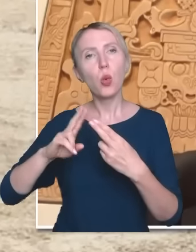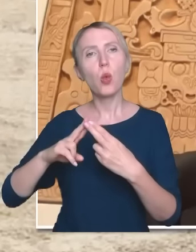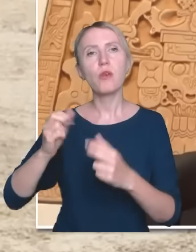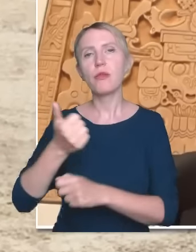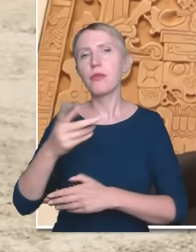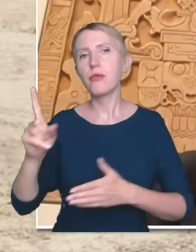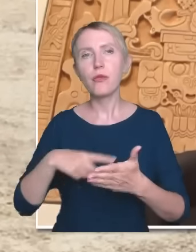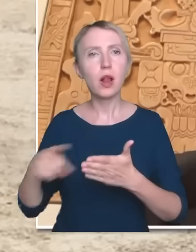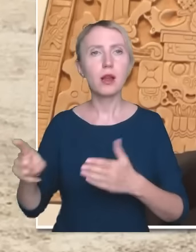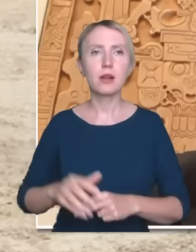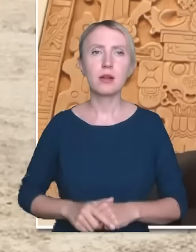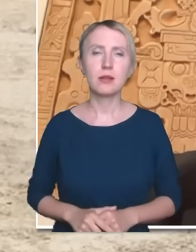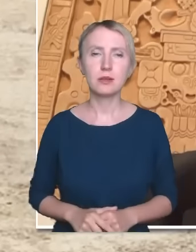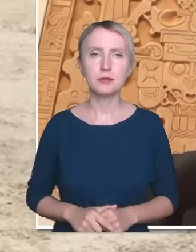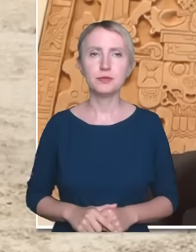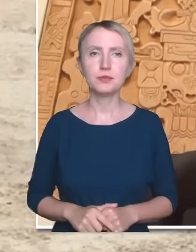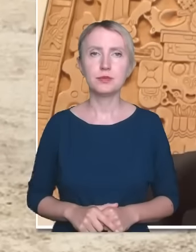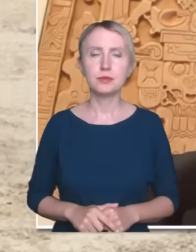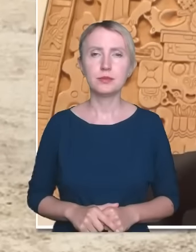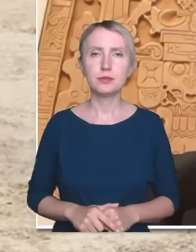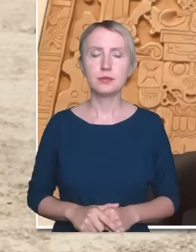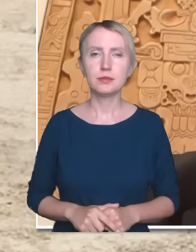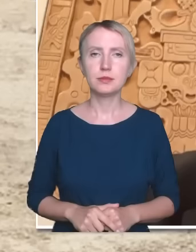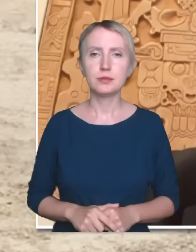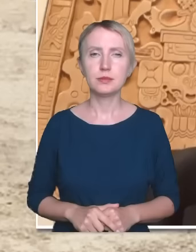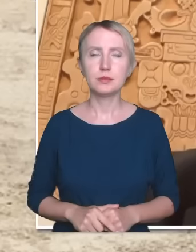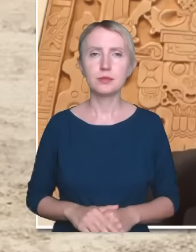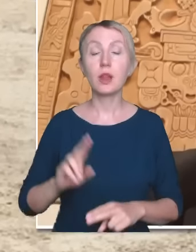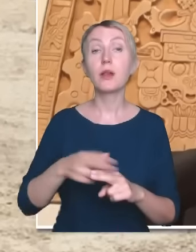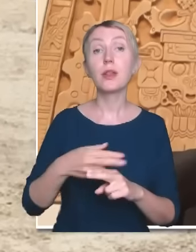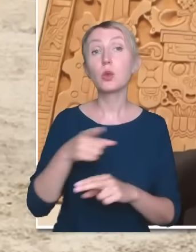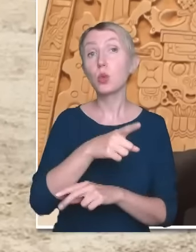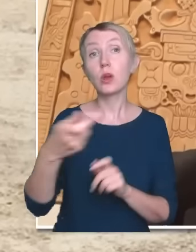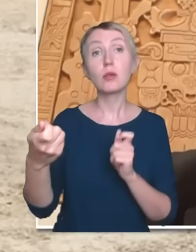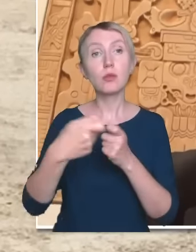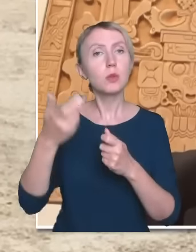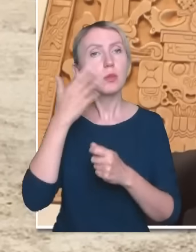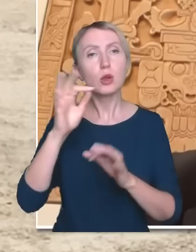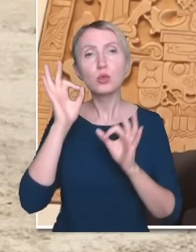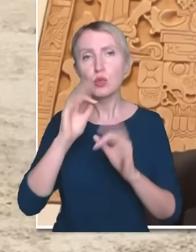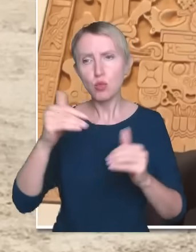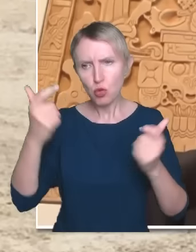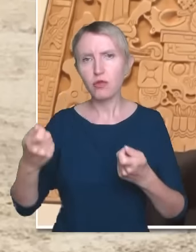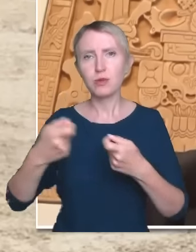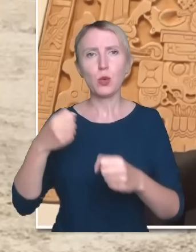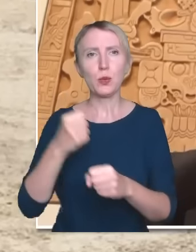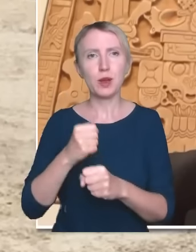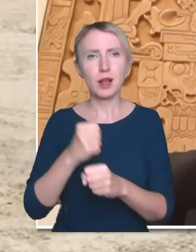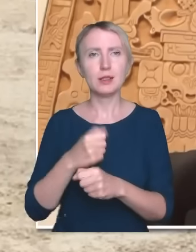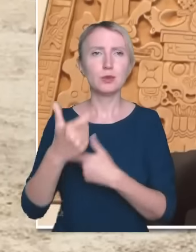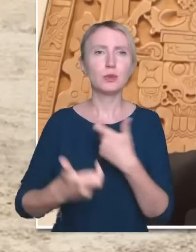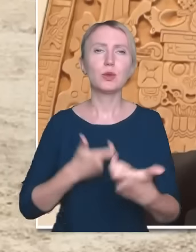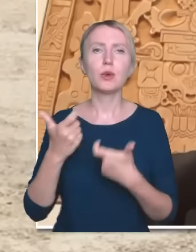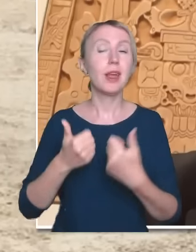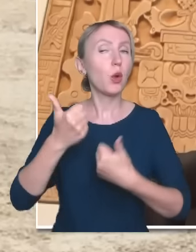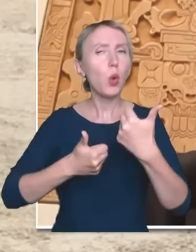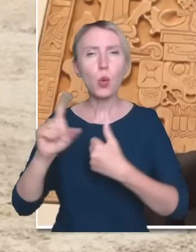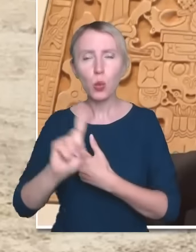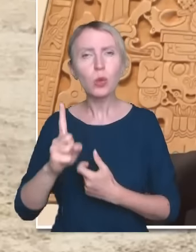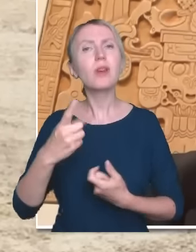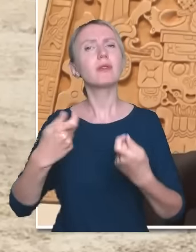wielokrotnie. Z niektórymi z tych partnerów bardzo dobrze można współpracować. Współpracować, nie konkurować,